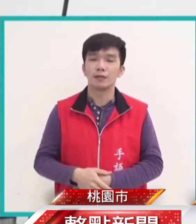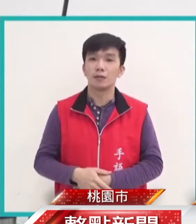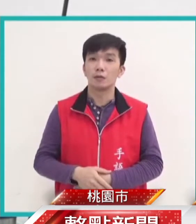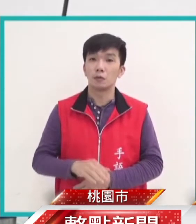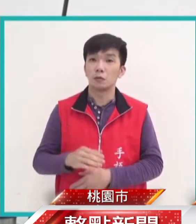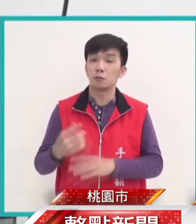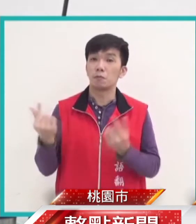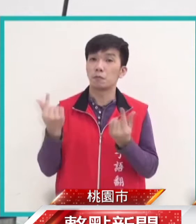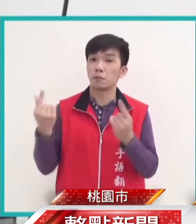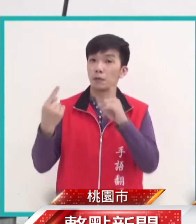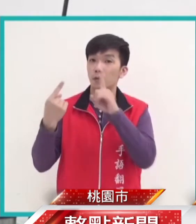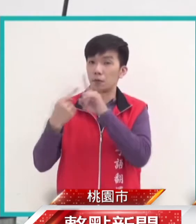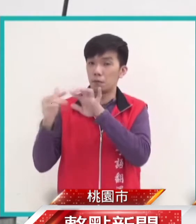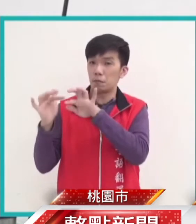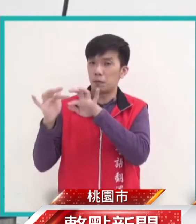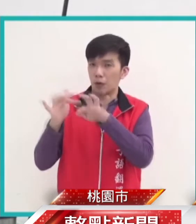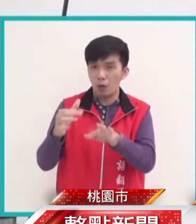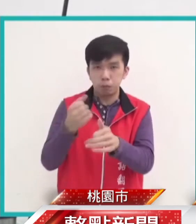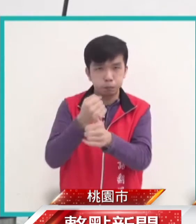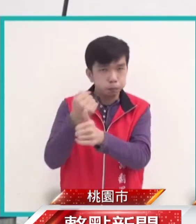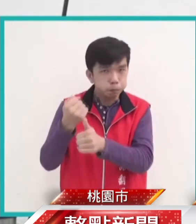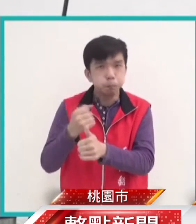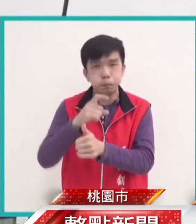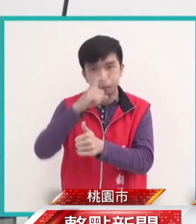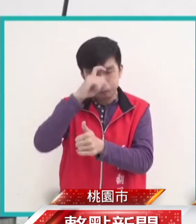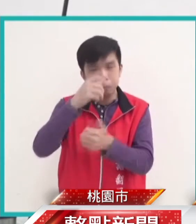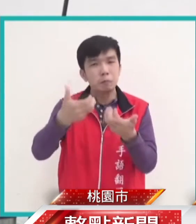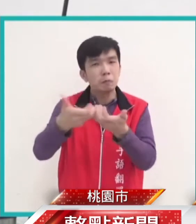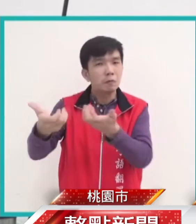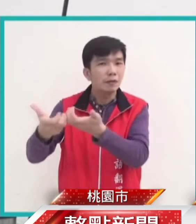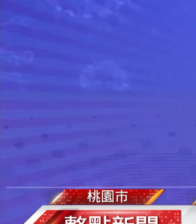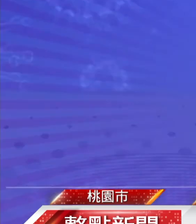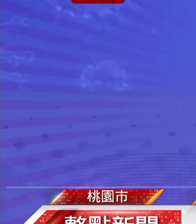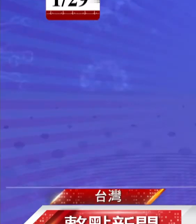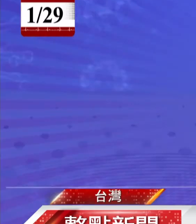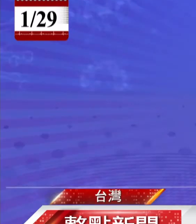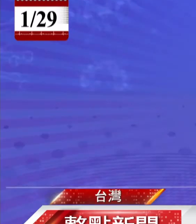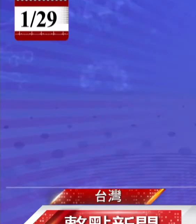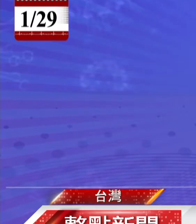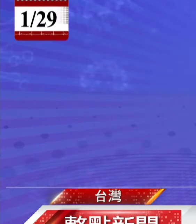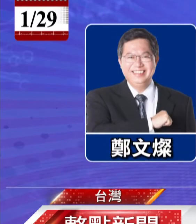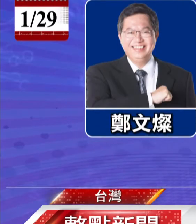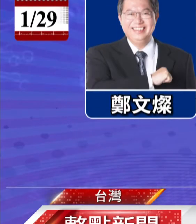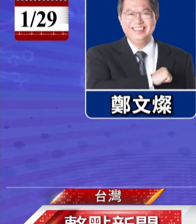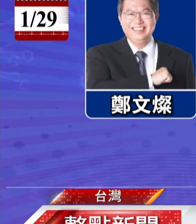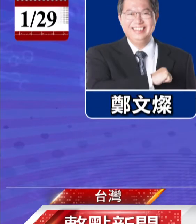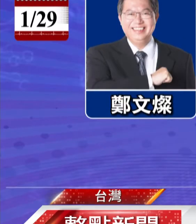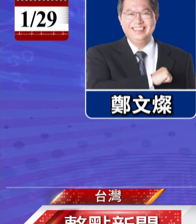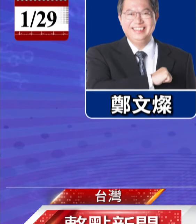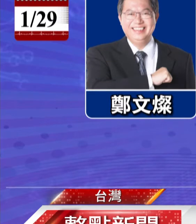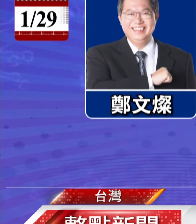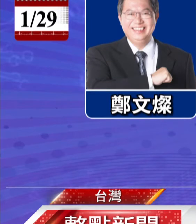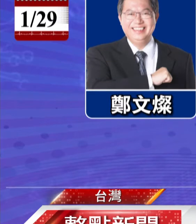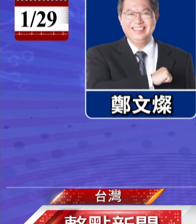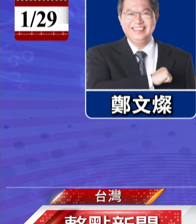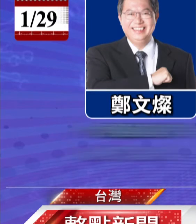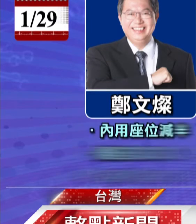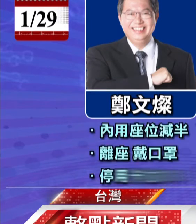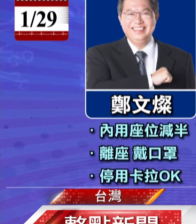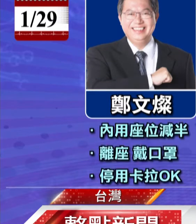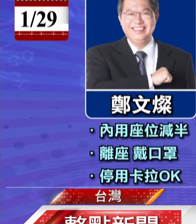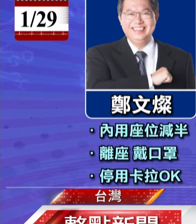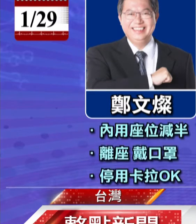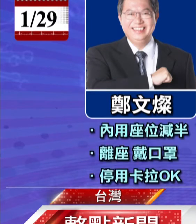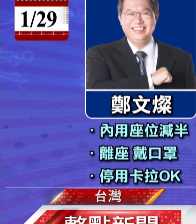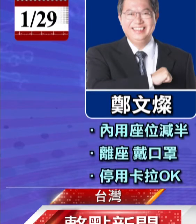制，那目的也是希望大家能够过一个平安的好年。 桃园抢先加严措施，1月29号开始，内用